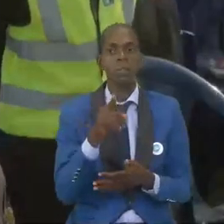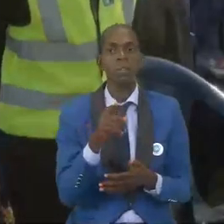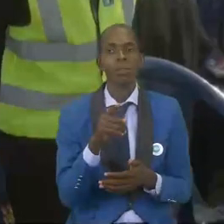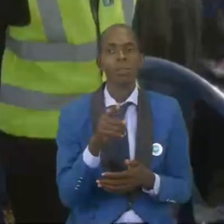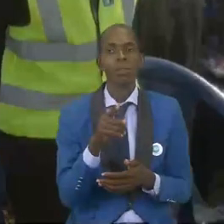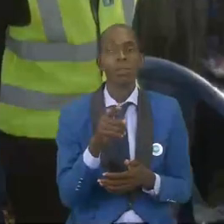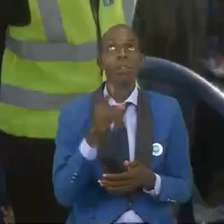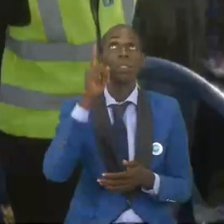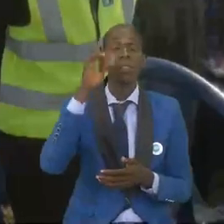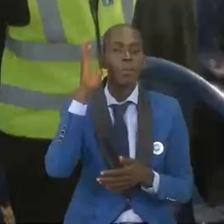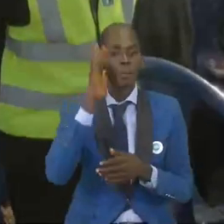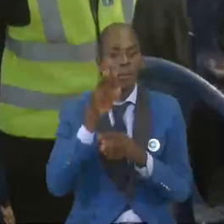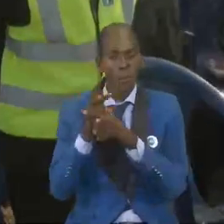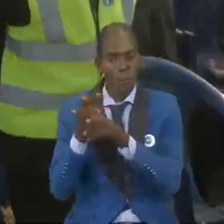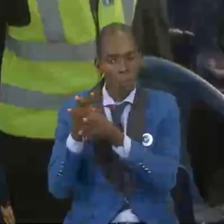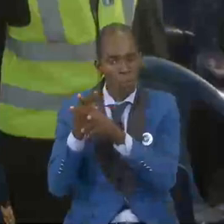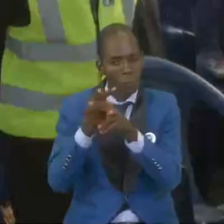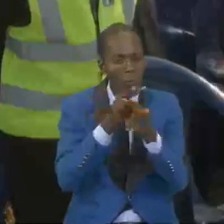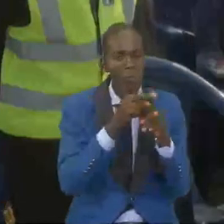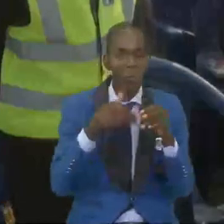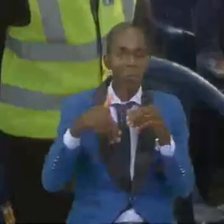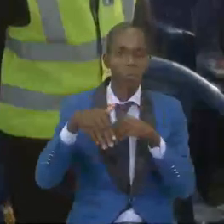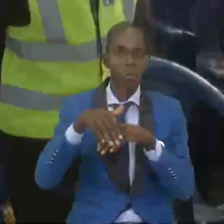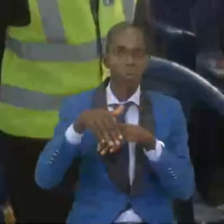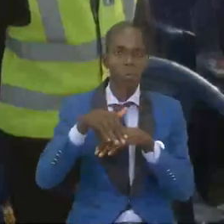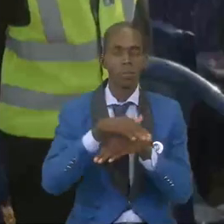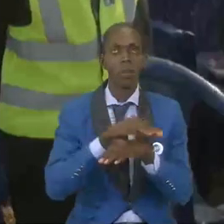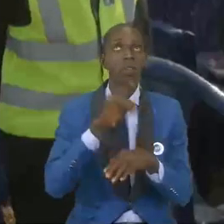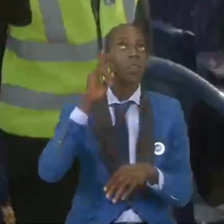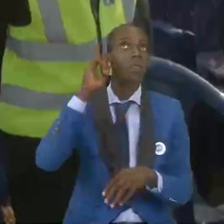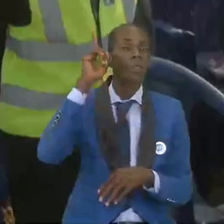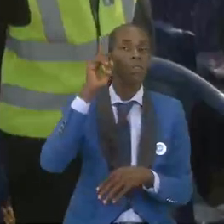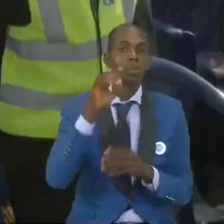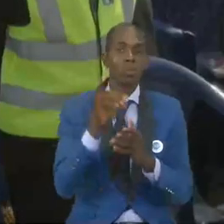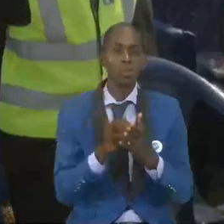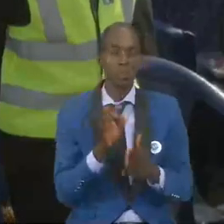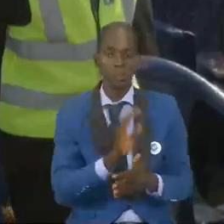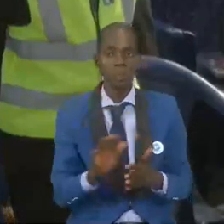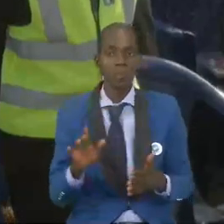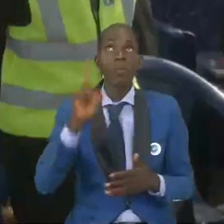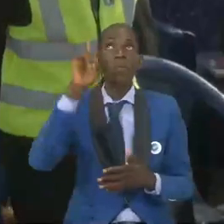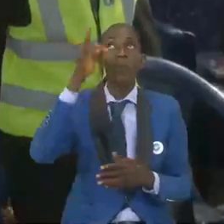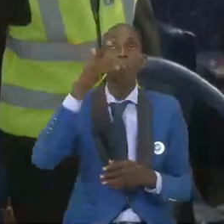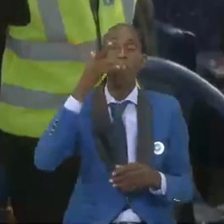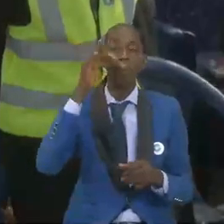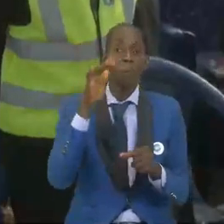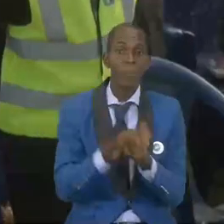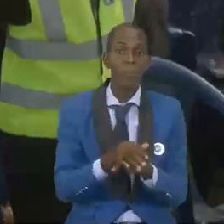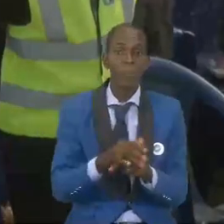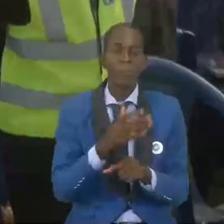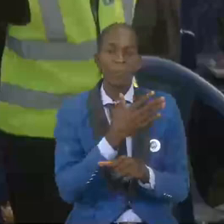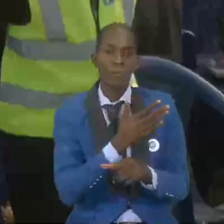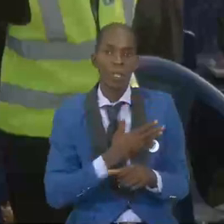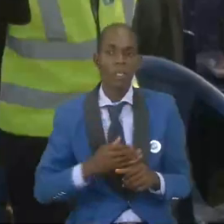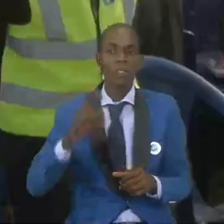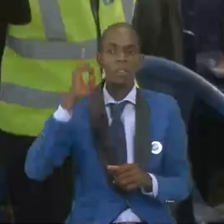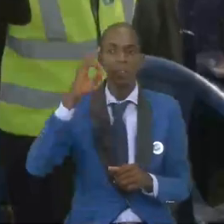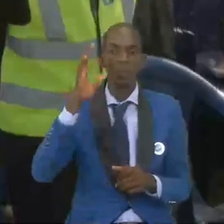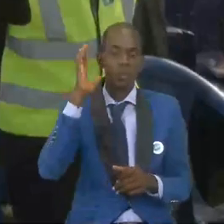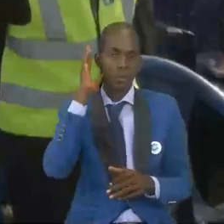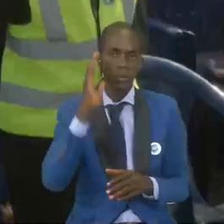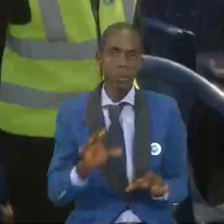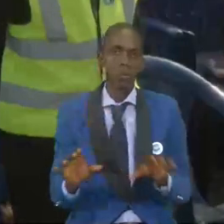Il ne va pas t'abandonner, il ne va pas te délaisser. Il veillera sur sa parole, sur ses